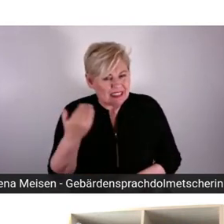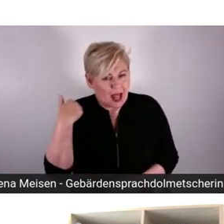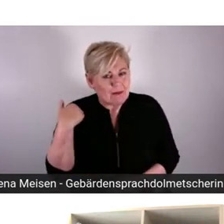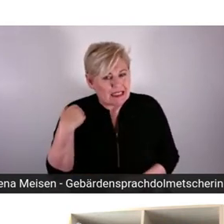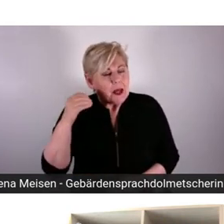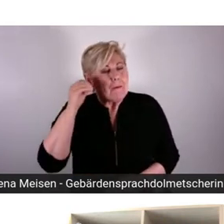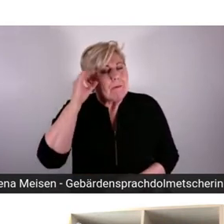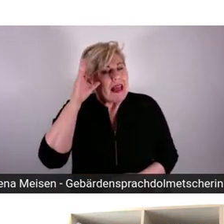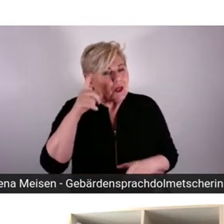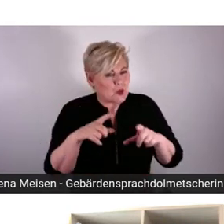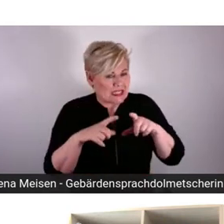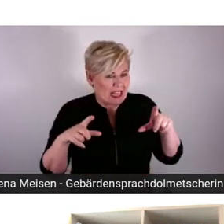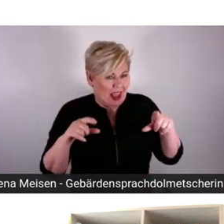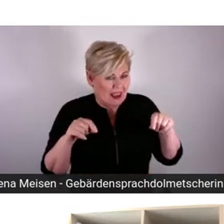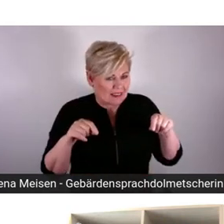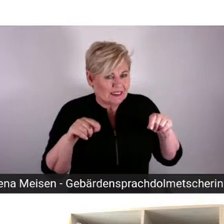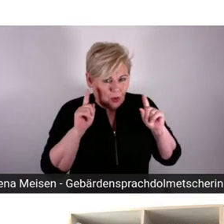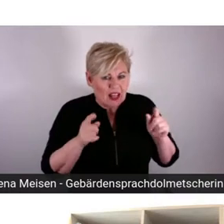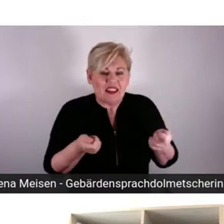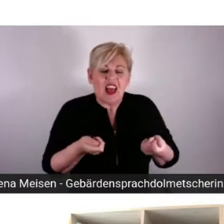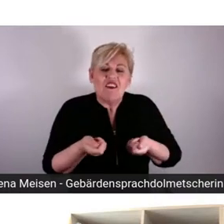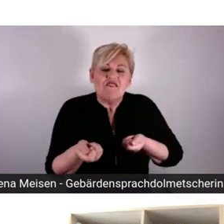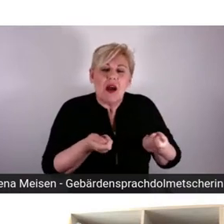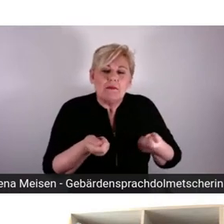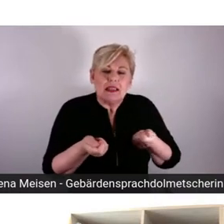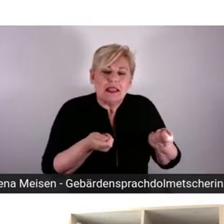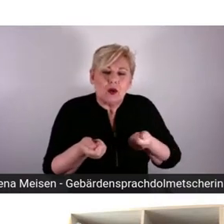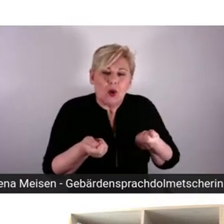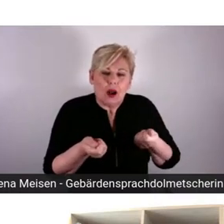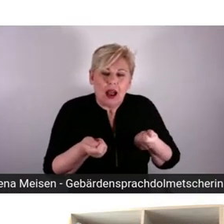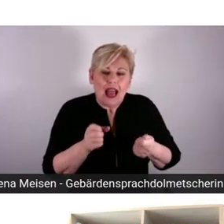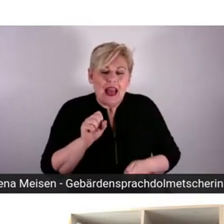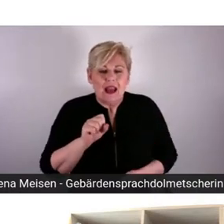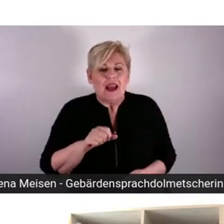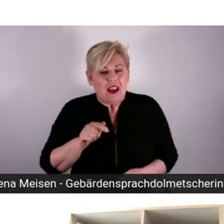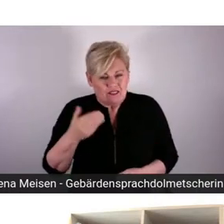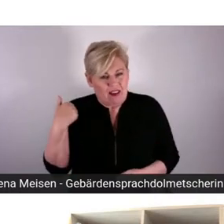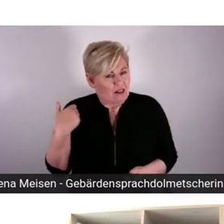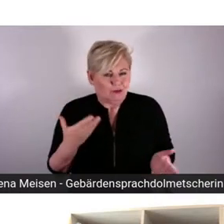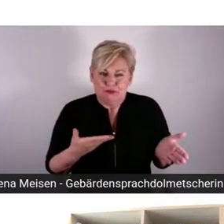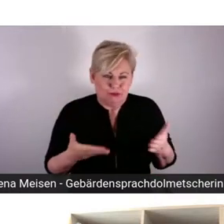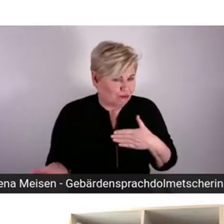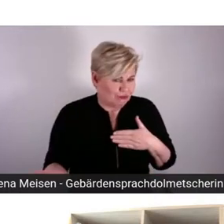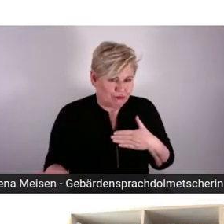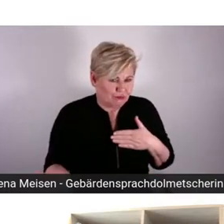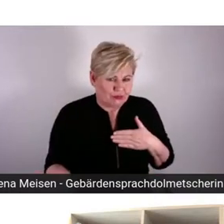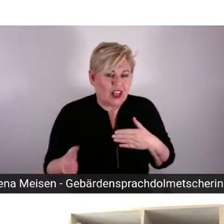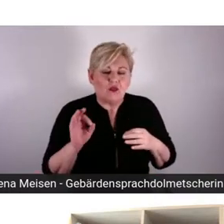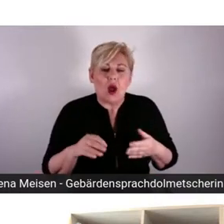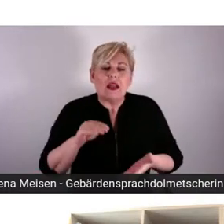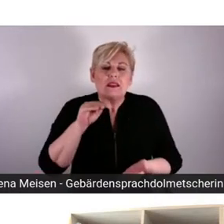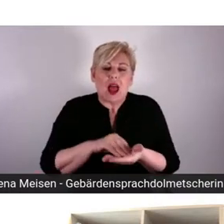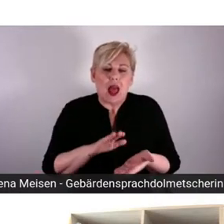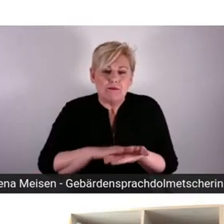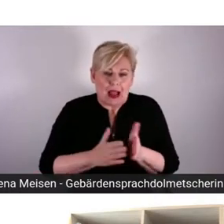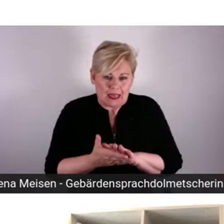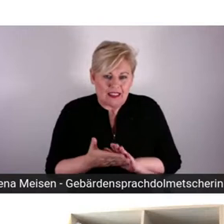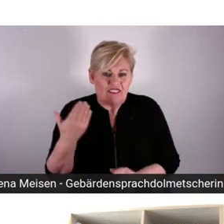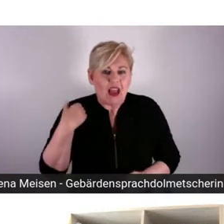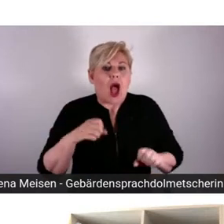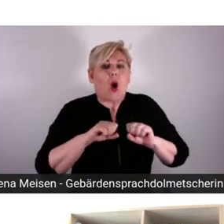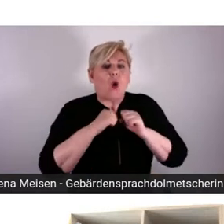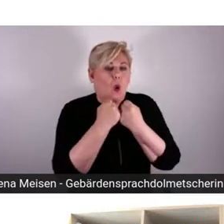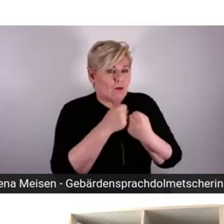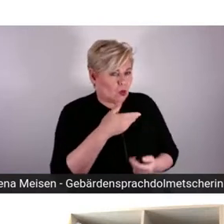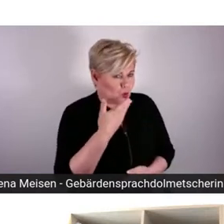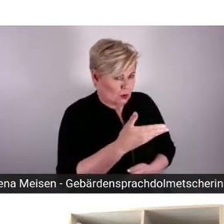einführen, ist dann im Vermittlungsverfahren an der SPD gescheitert, weil die Verantwortung für das Bildungs- und Teilhabepaket an die Kommunen gegeben worden